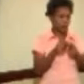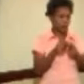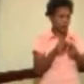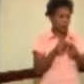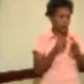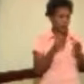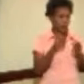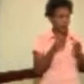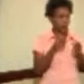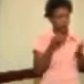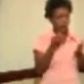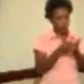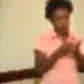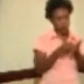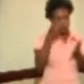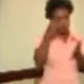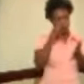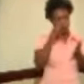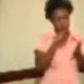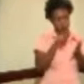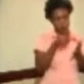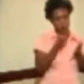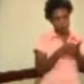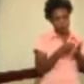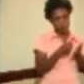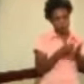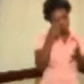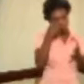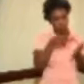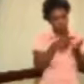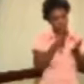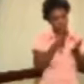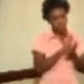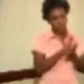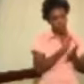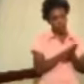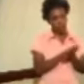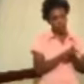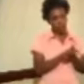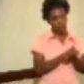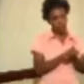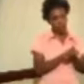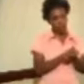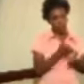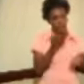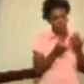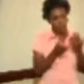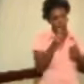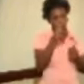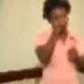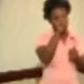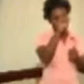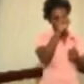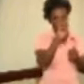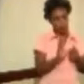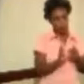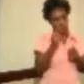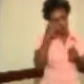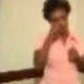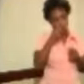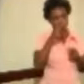taxer, ma première minute pour ça, on a parlé de taxer la borlette de 10%, une industrie qui tourne autour de 2 milliards de dollars